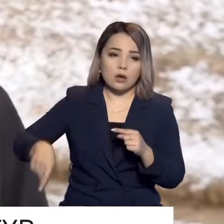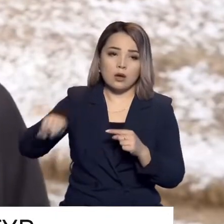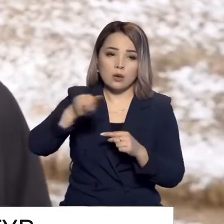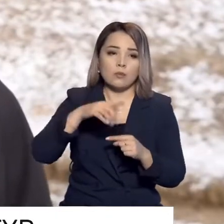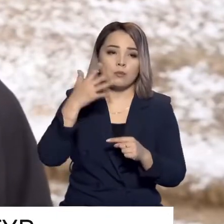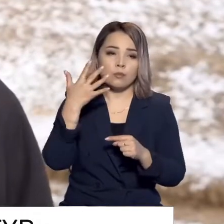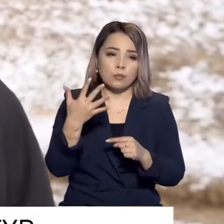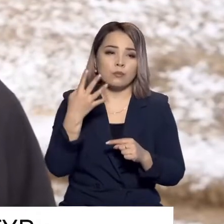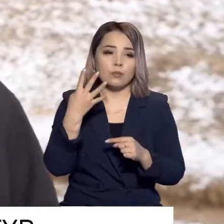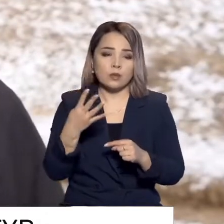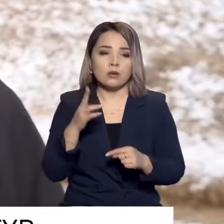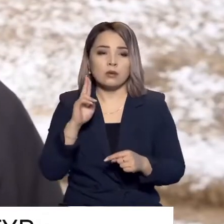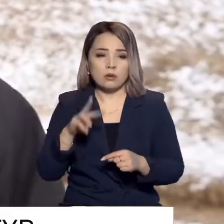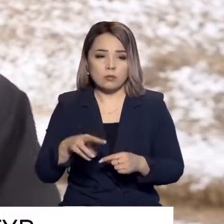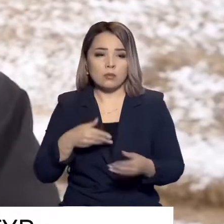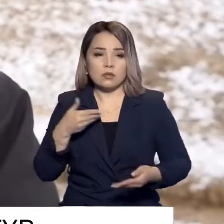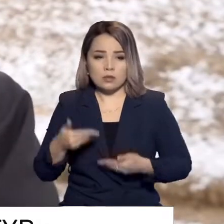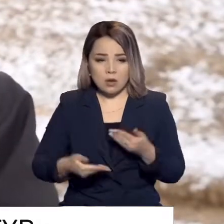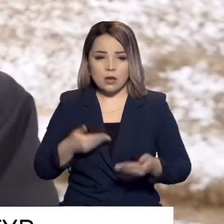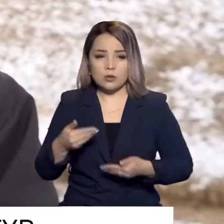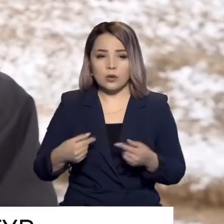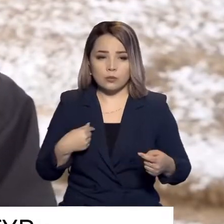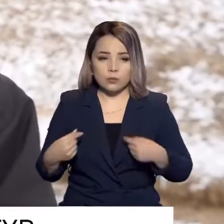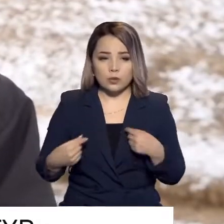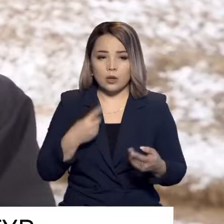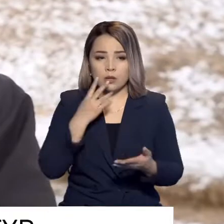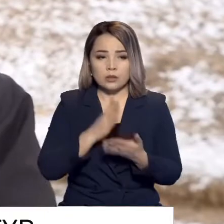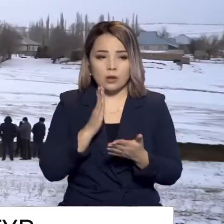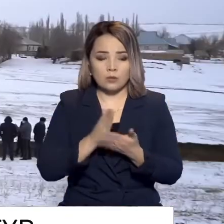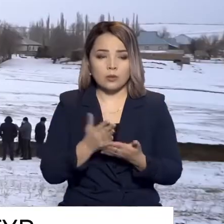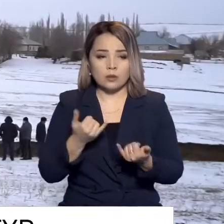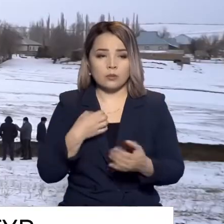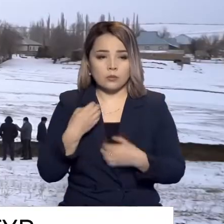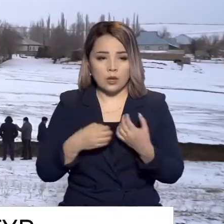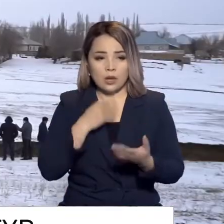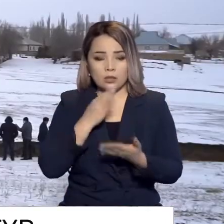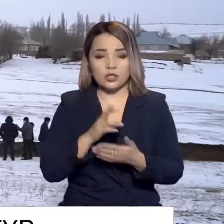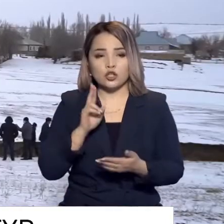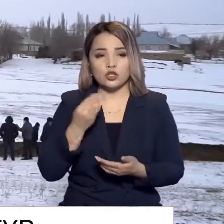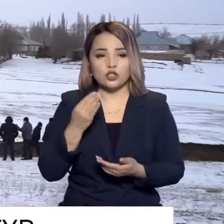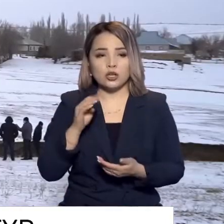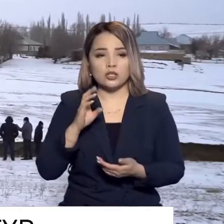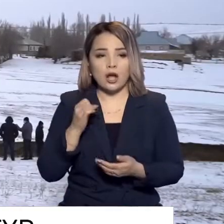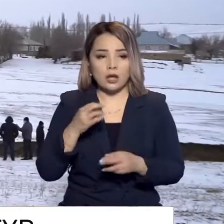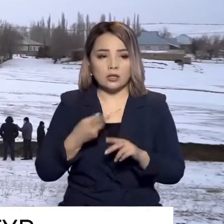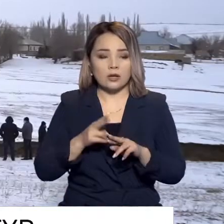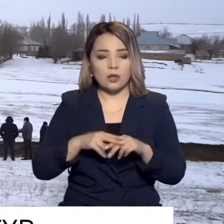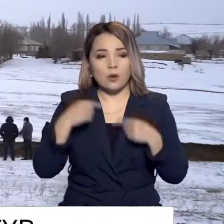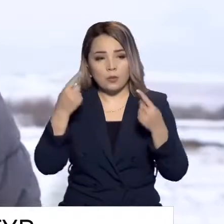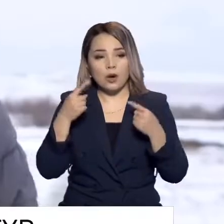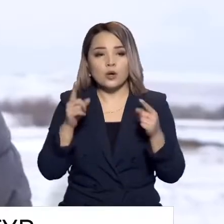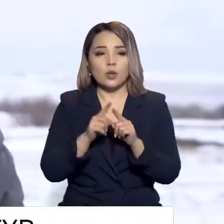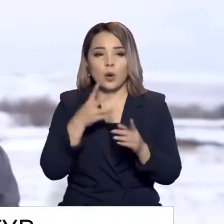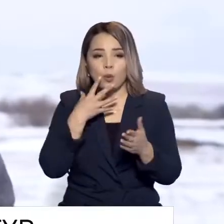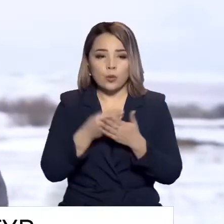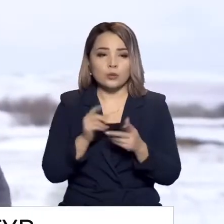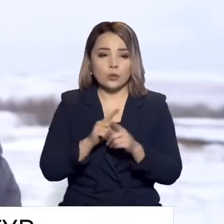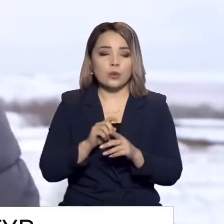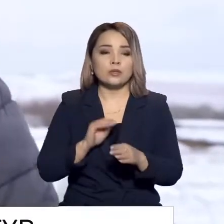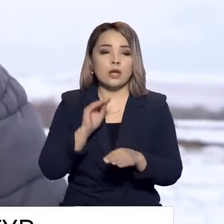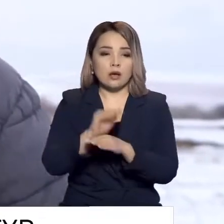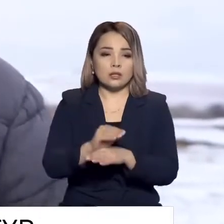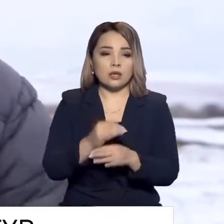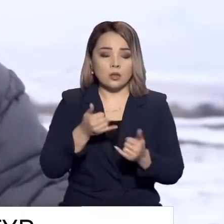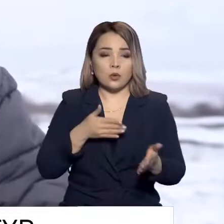өтіп келуіне сонда мүмкіншілік бар. Кіші Шаян ауыл халқының мал суарып, өздері де өзегін жалғап отырған